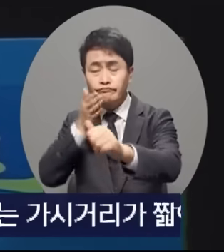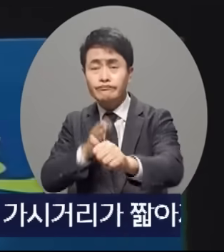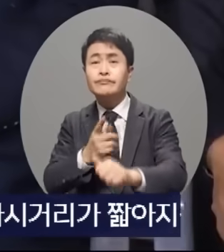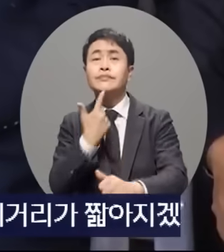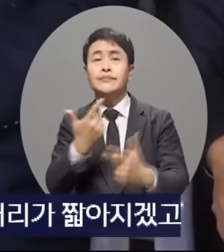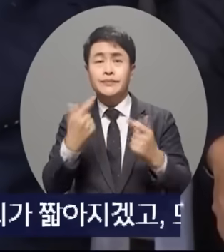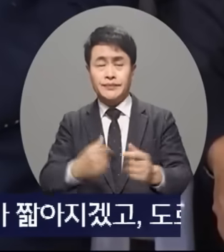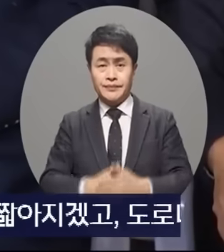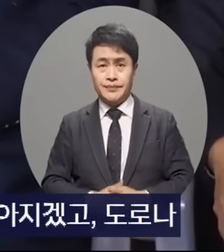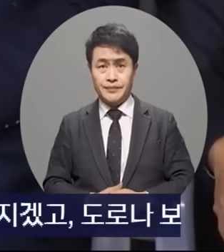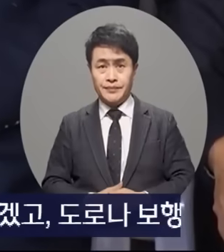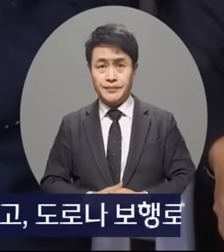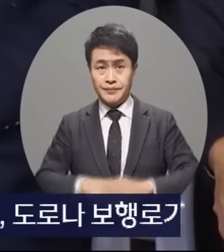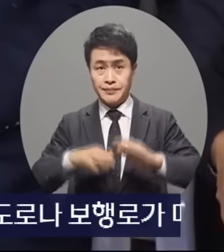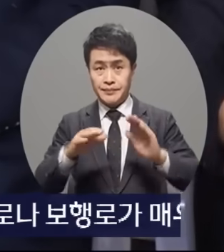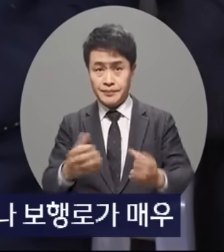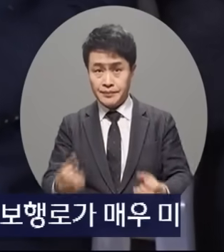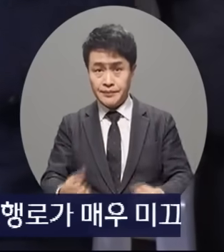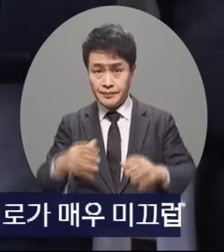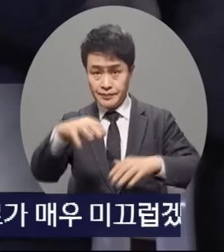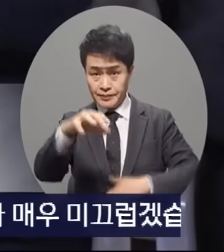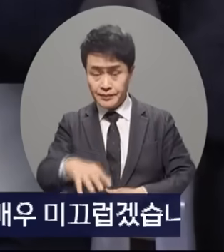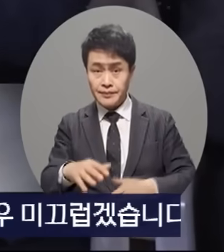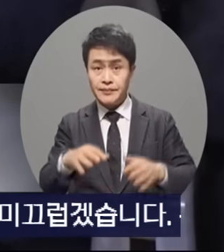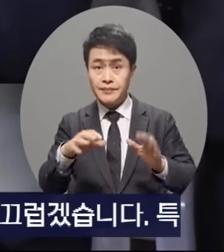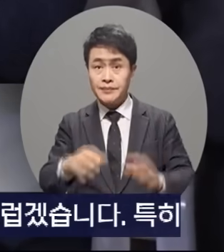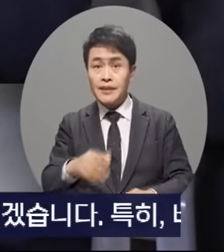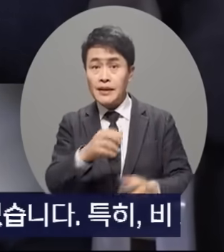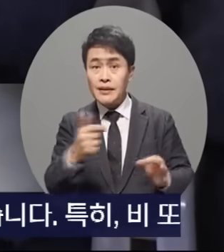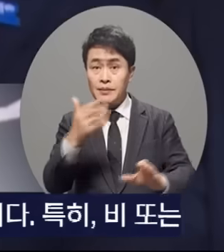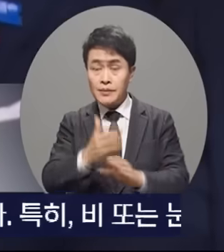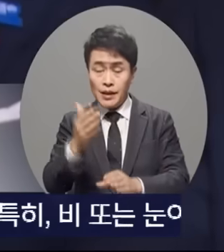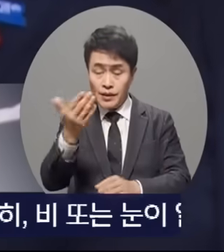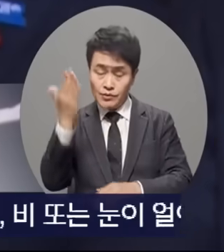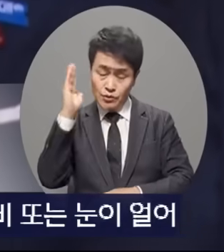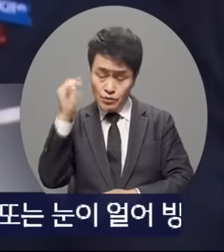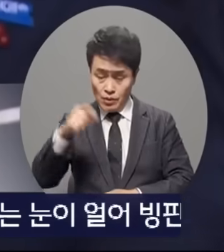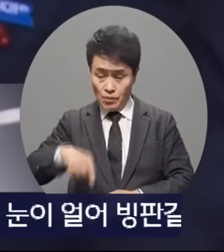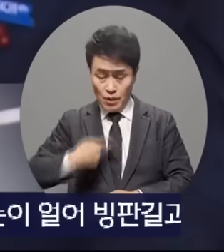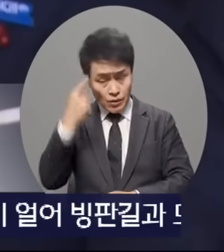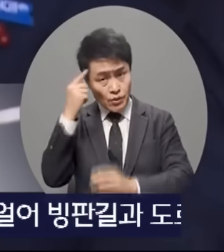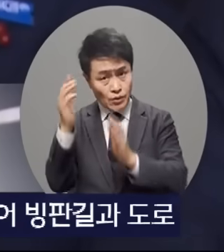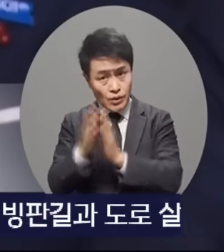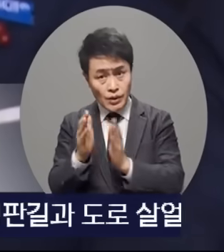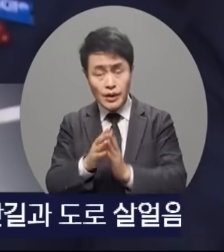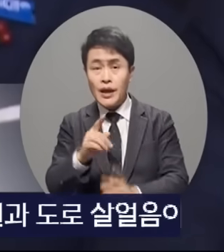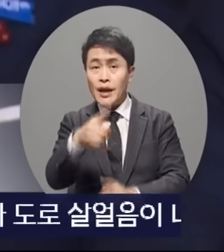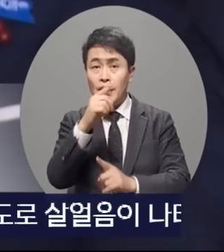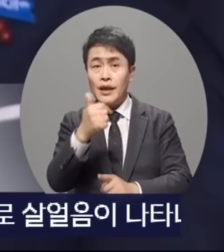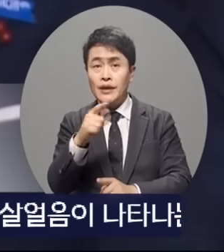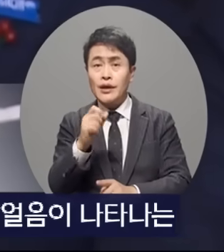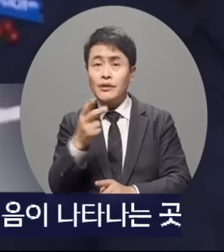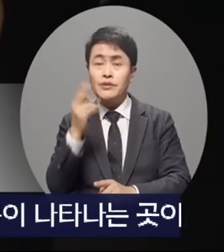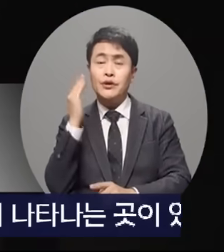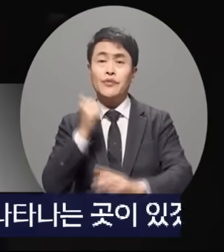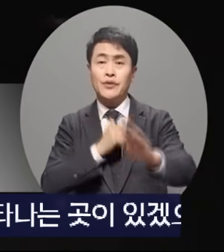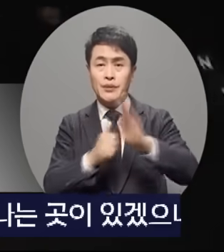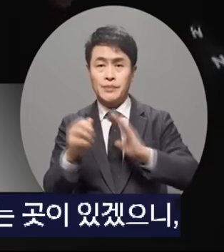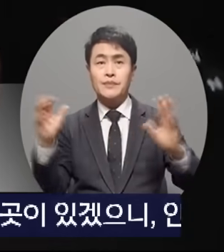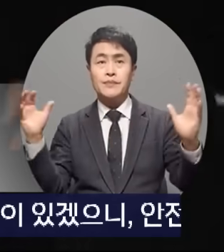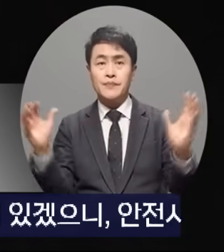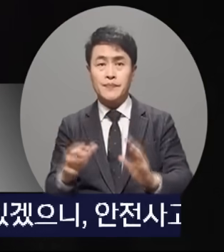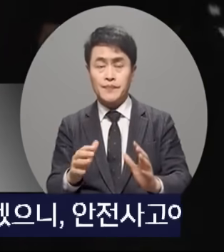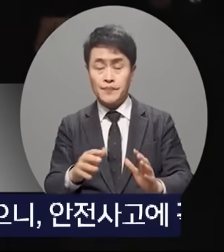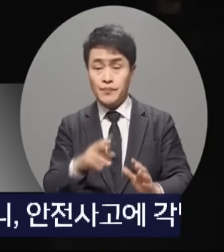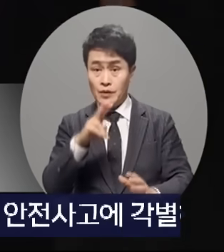신신당부하셨습니다. 오늘 행사에는 김대중 정신을 자신의 정치 원점이라고 강조해왔던 이낙연 전 대표도 참석했는데 문